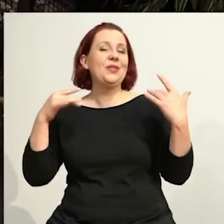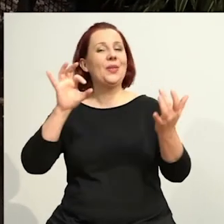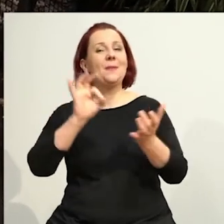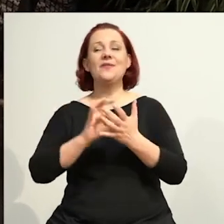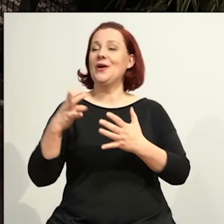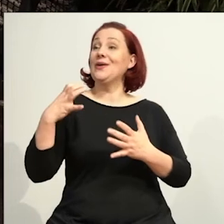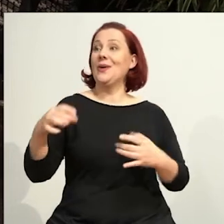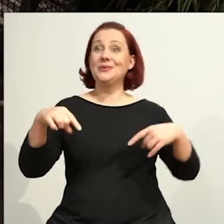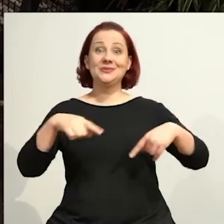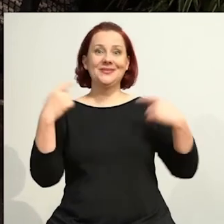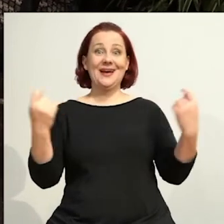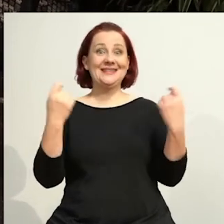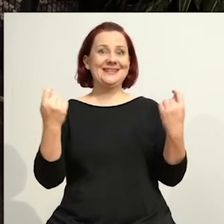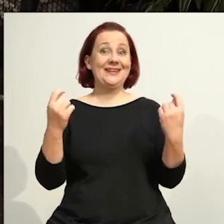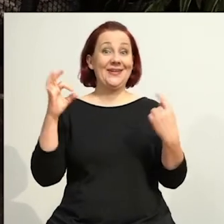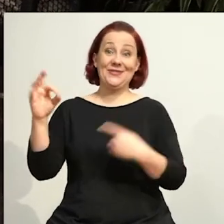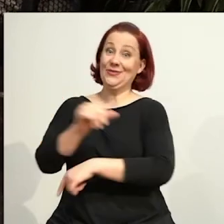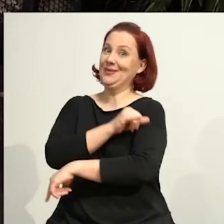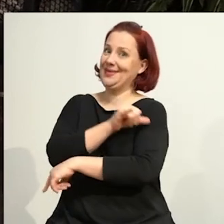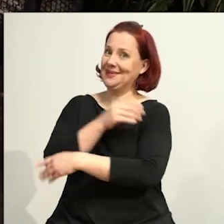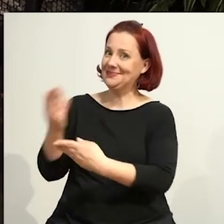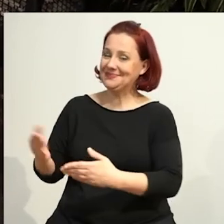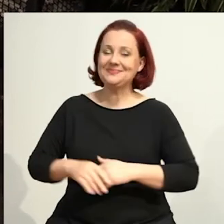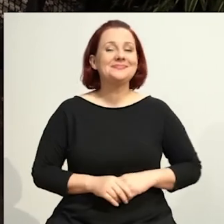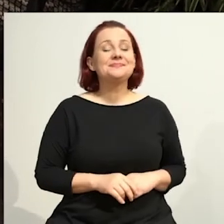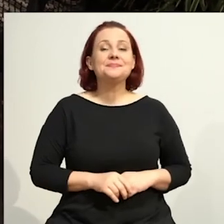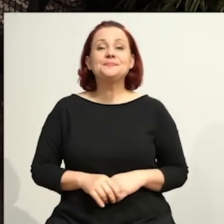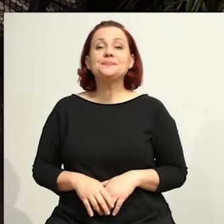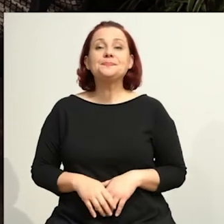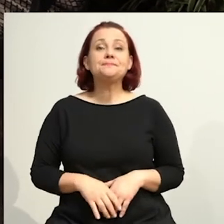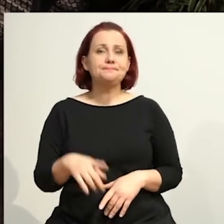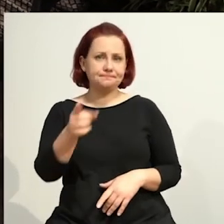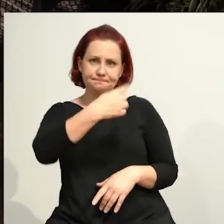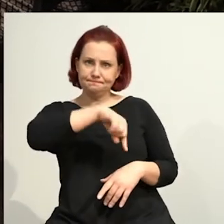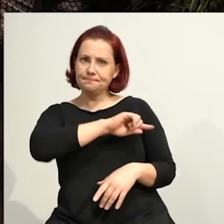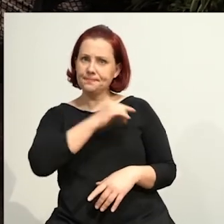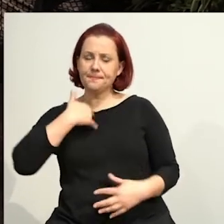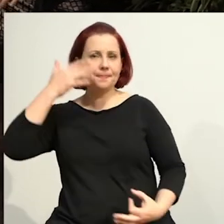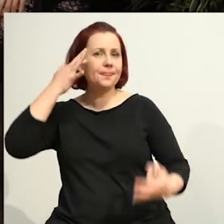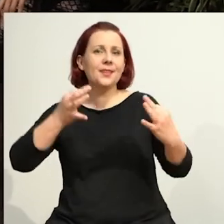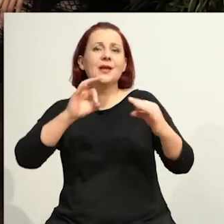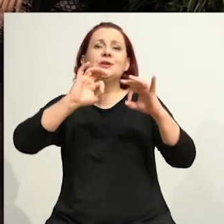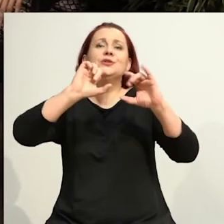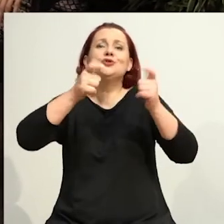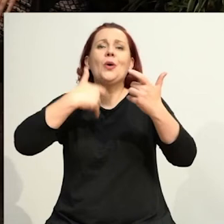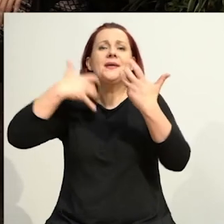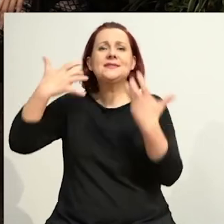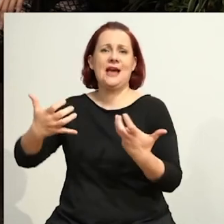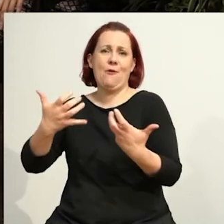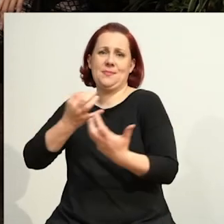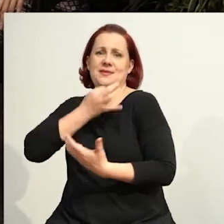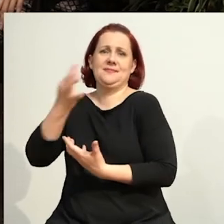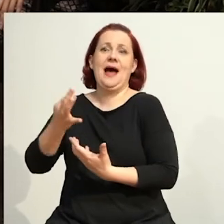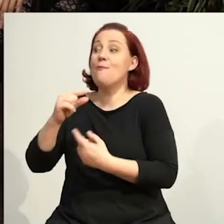własnego festiwalu dzisiaj tutaj. Czy zastanawialiście się Państwo kiedykolwiek, o co chcielibyście zapytać Norwida, albo co mu powiedzieć?